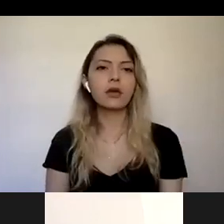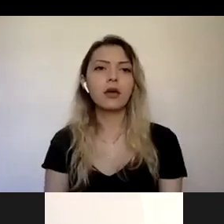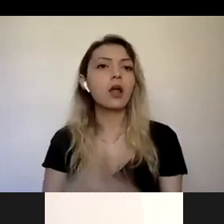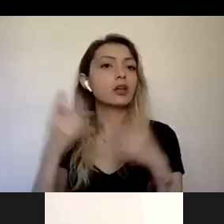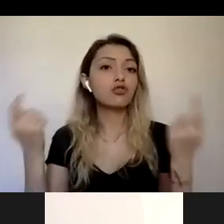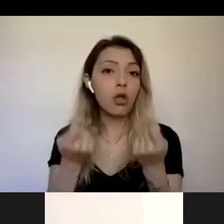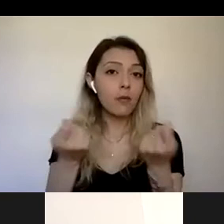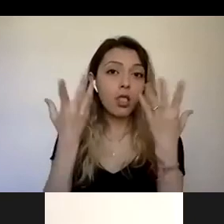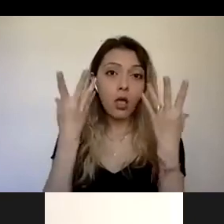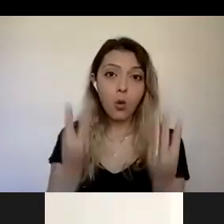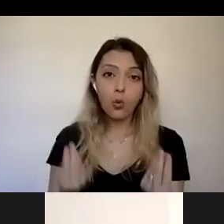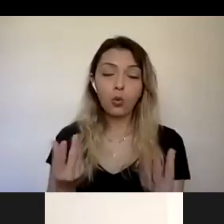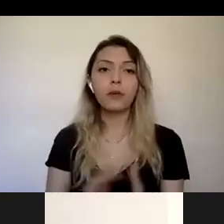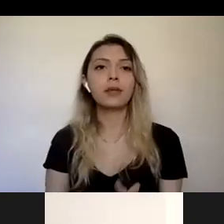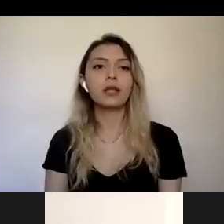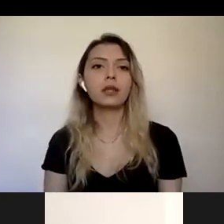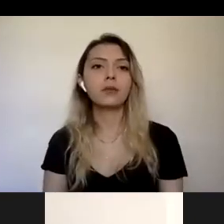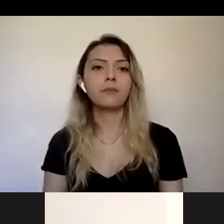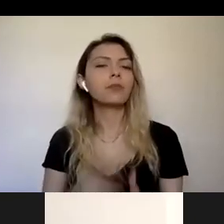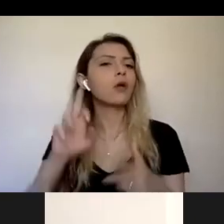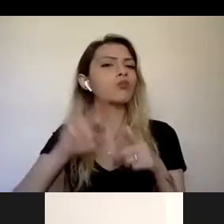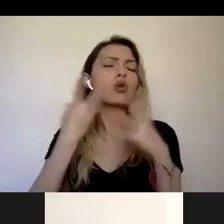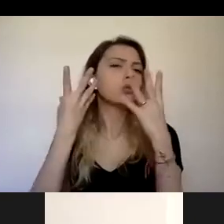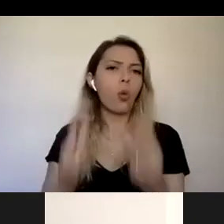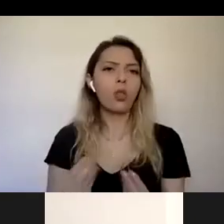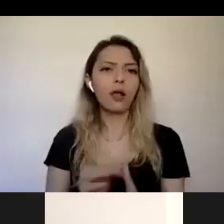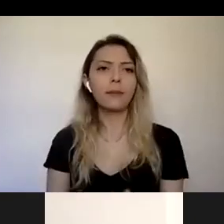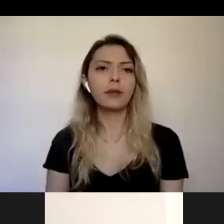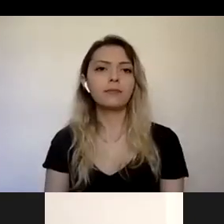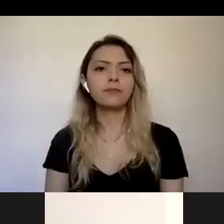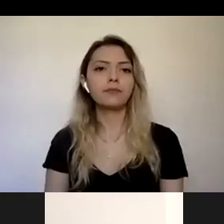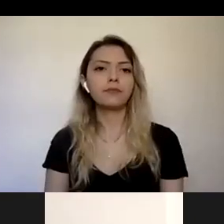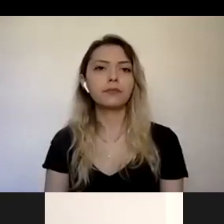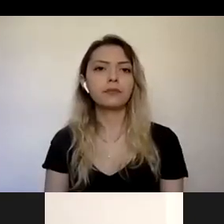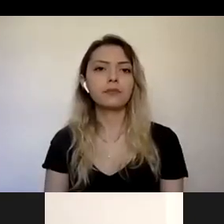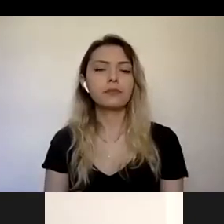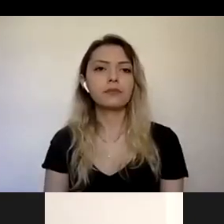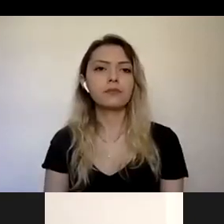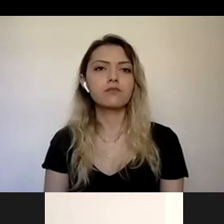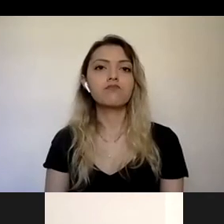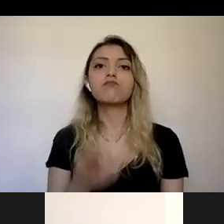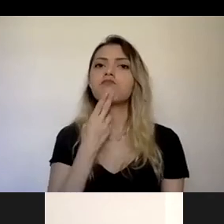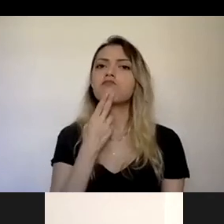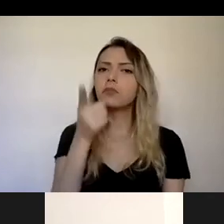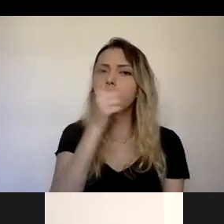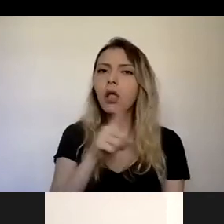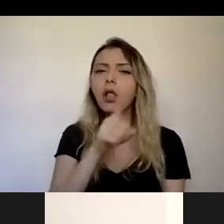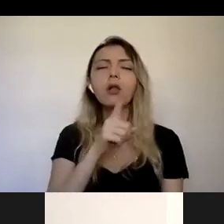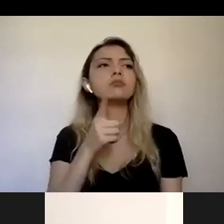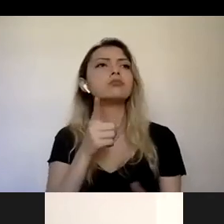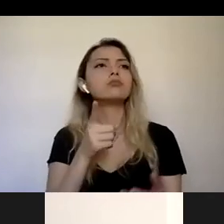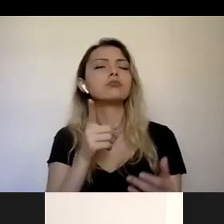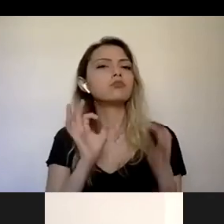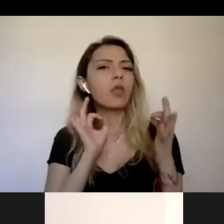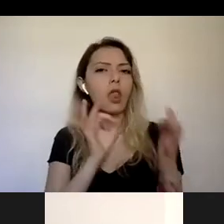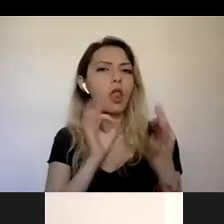çalışmalar, yaptığı çalışmalar olabilir, projeler olabilir, ulaştığı kadın sayısı olabilir. O